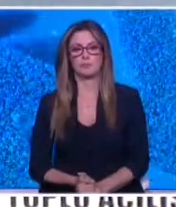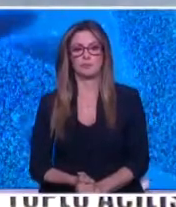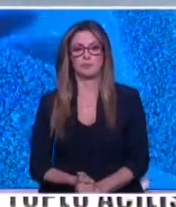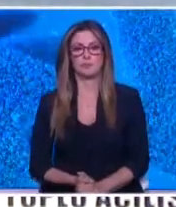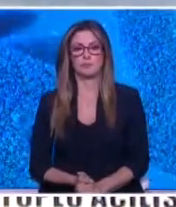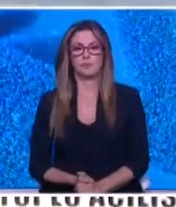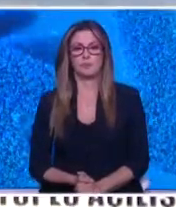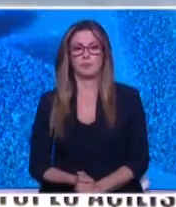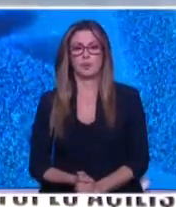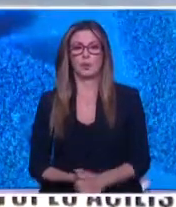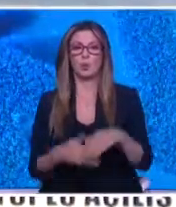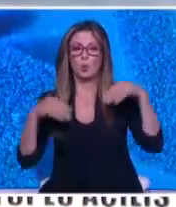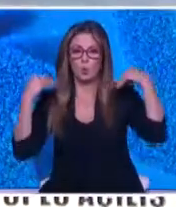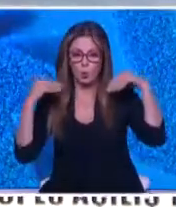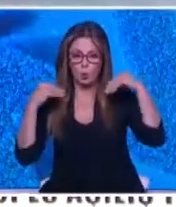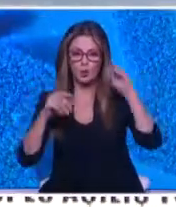Koyun kuzuda